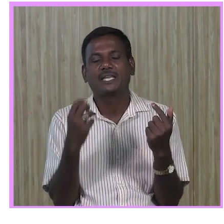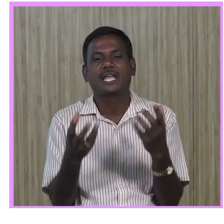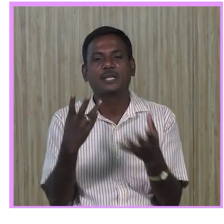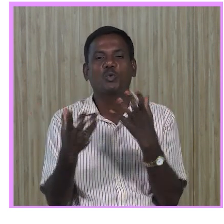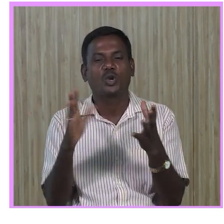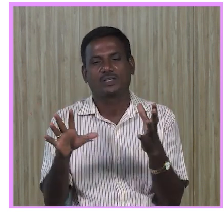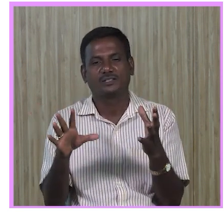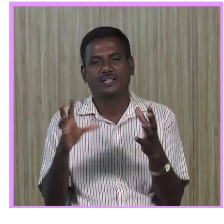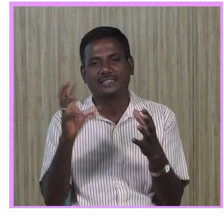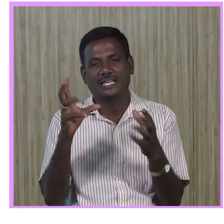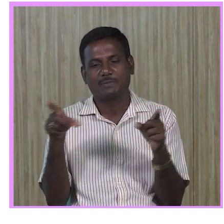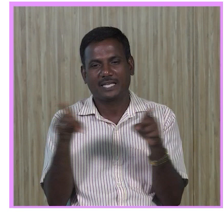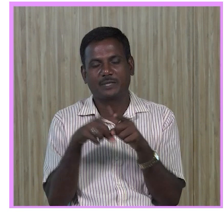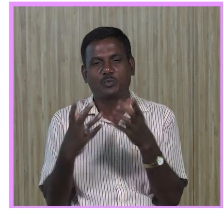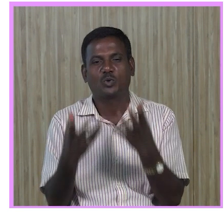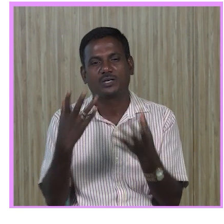பொருளின் எரிபொருள்கள்